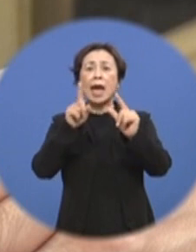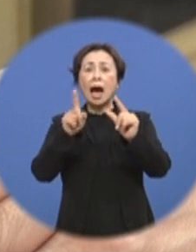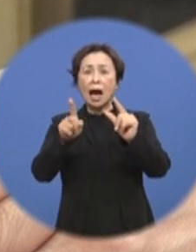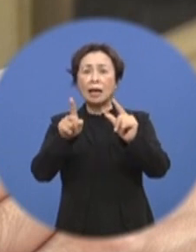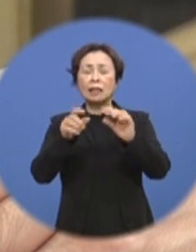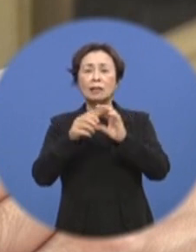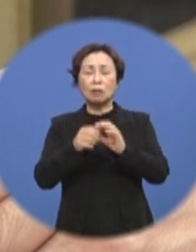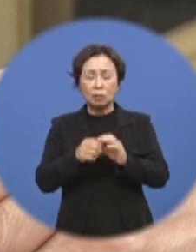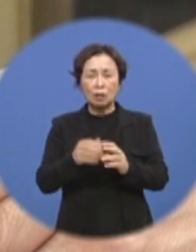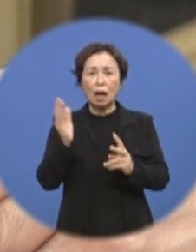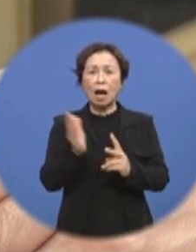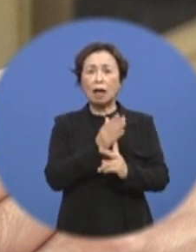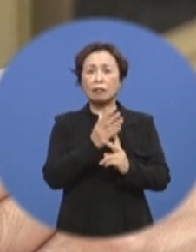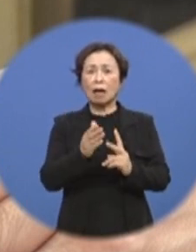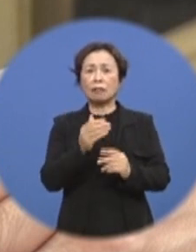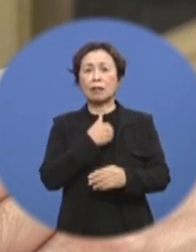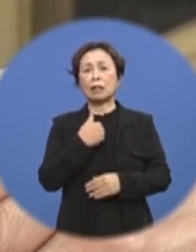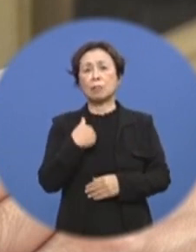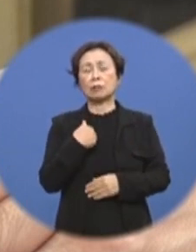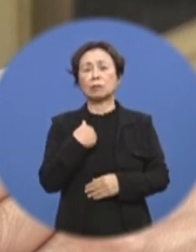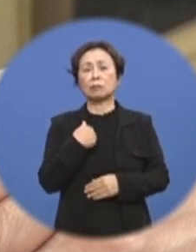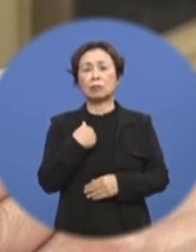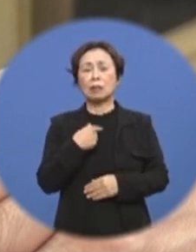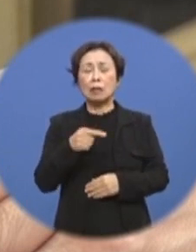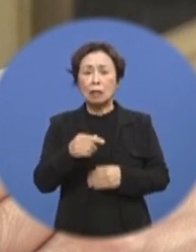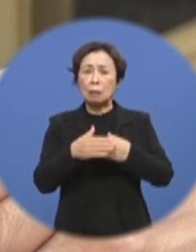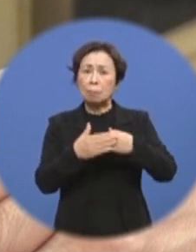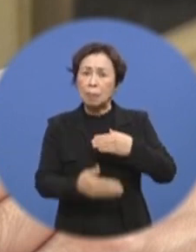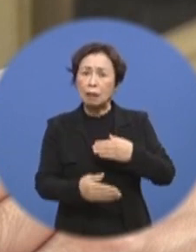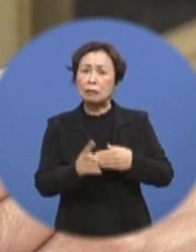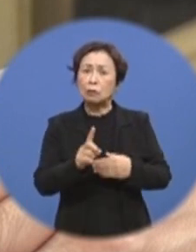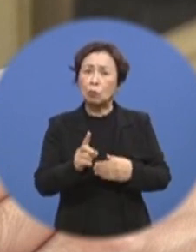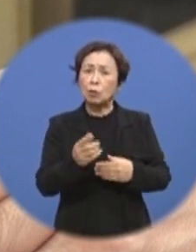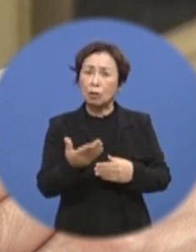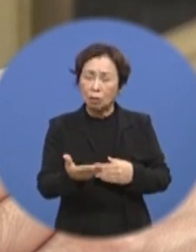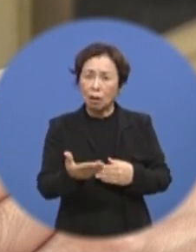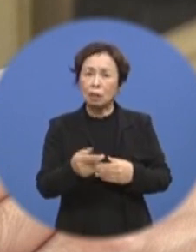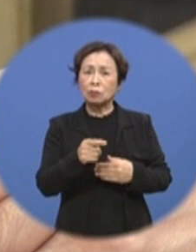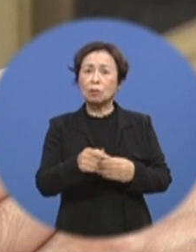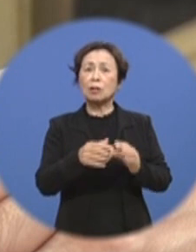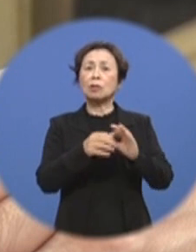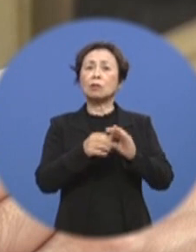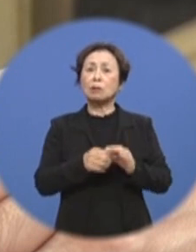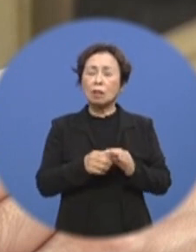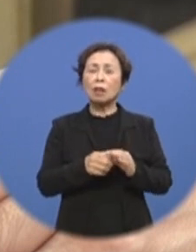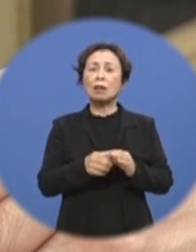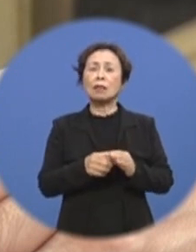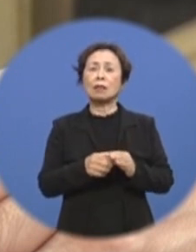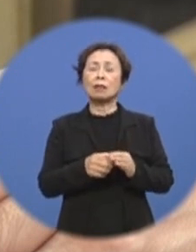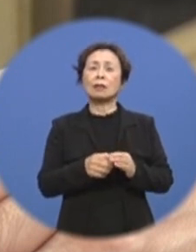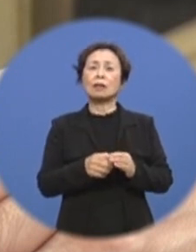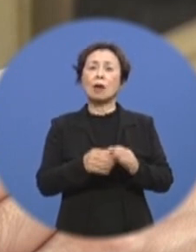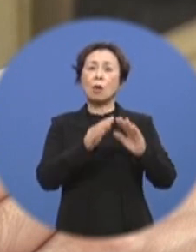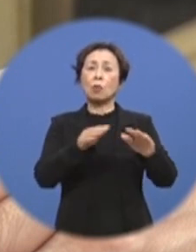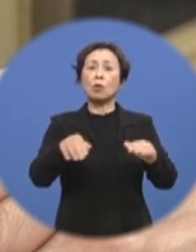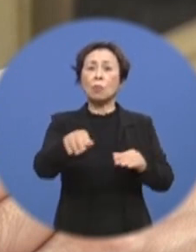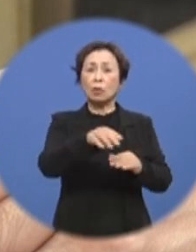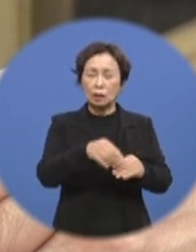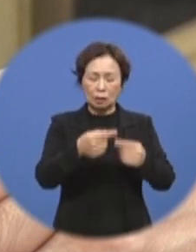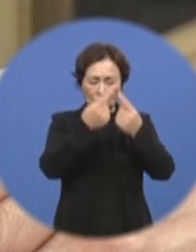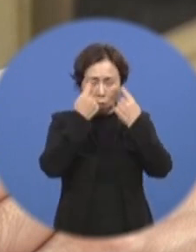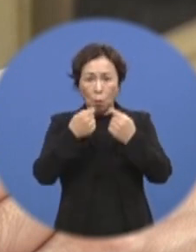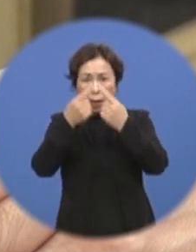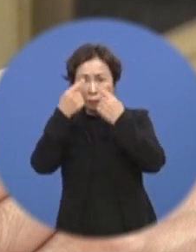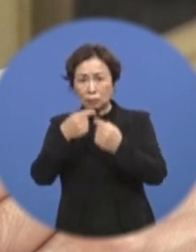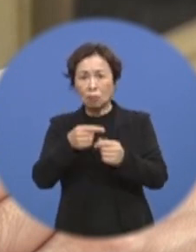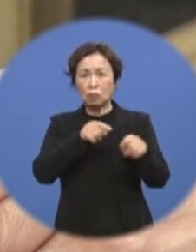かけているかということが診断されないねその診断に応じて先生方にそこであの個別指導をして